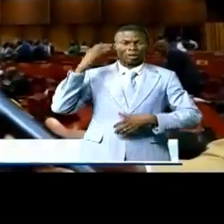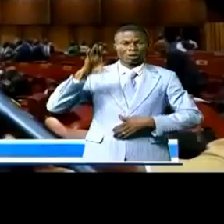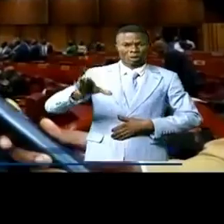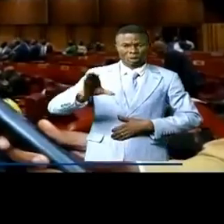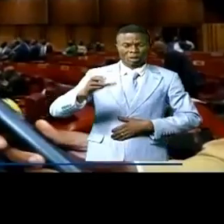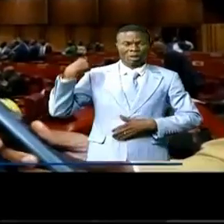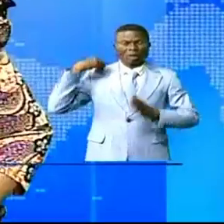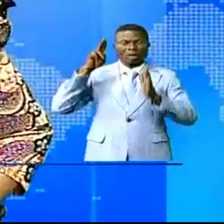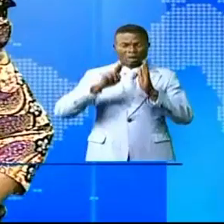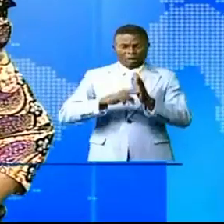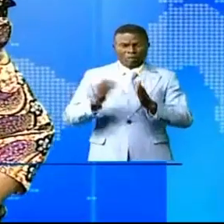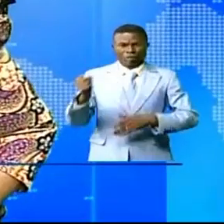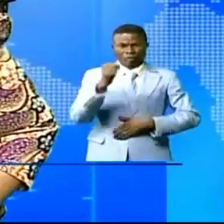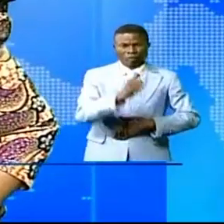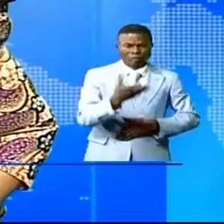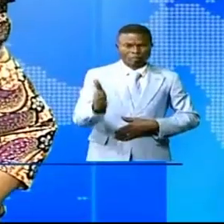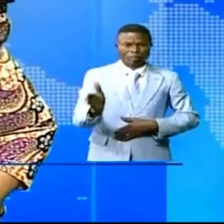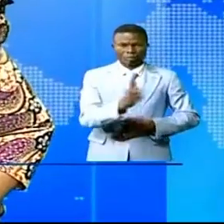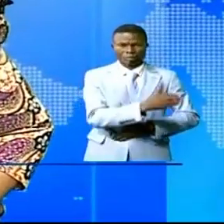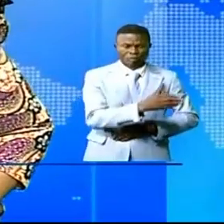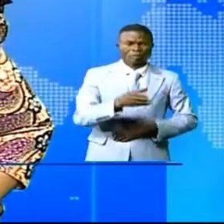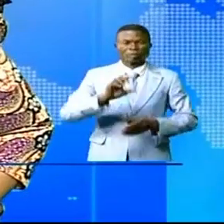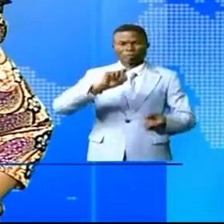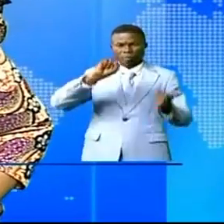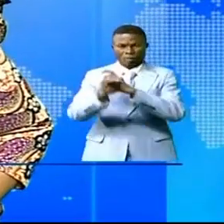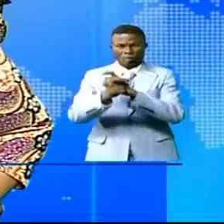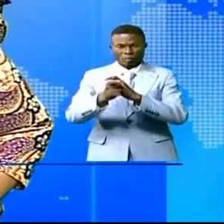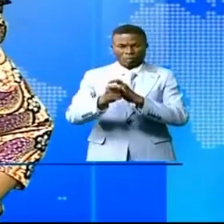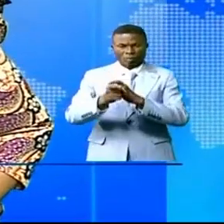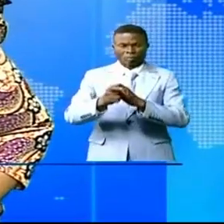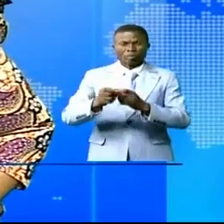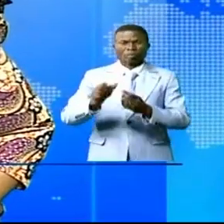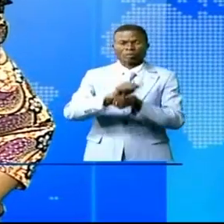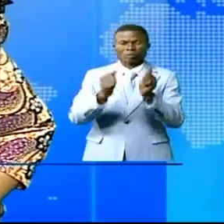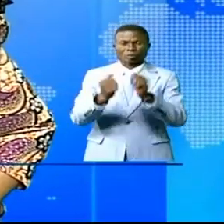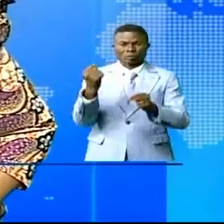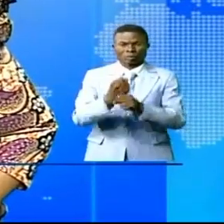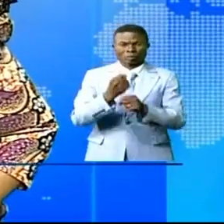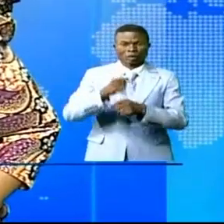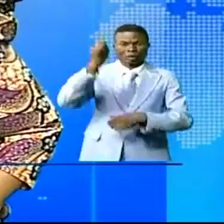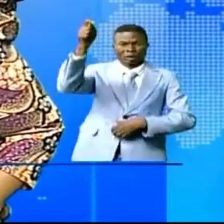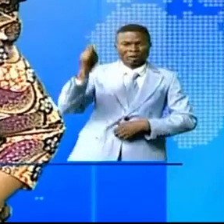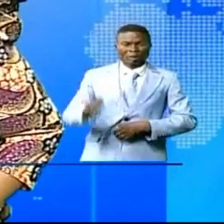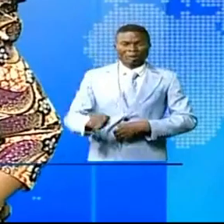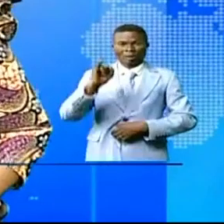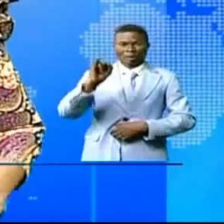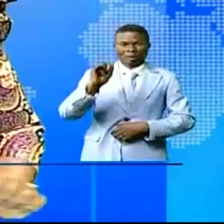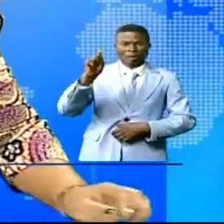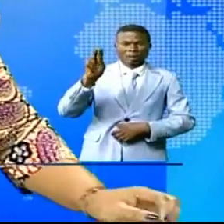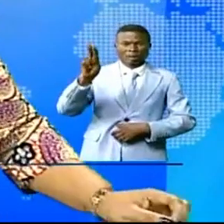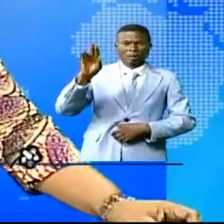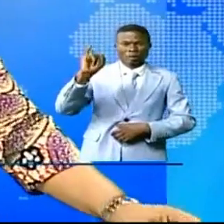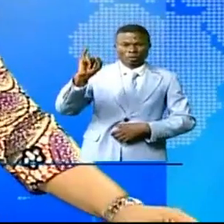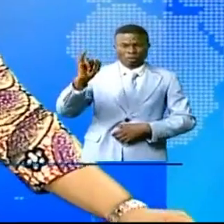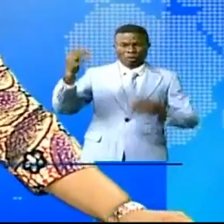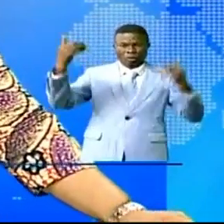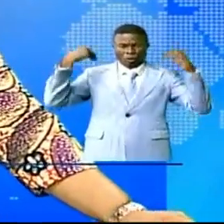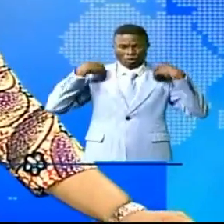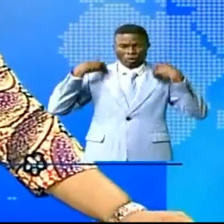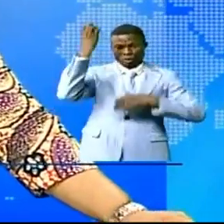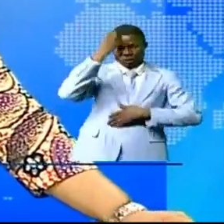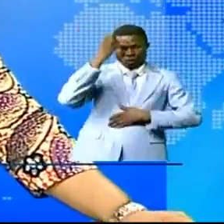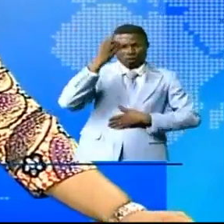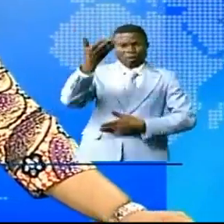gouvernement des changements à la tête du secteur opérationnel des phares mission en ituri le général de brigade nîmes on